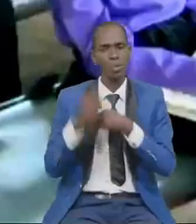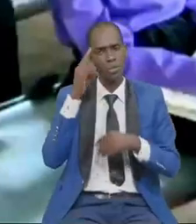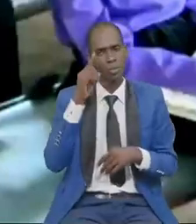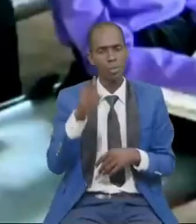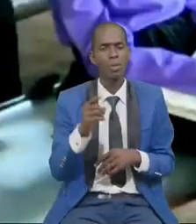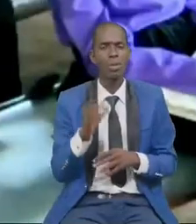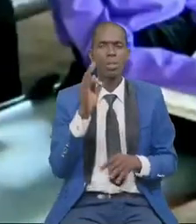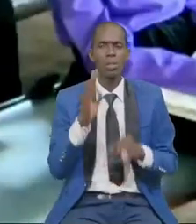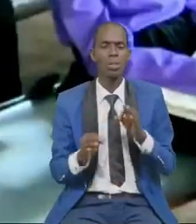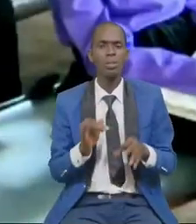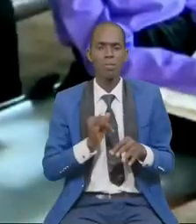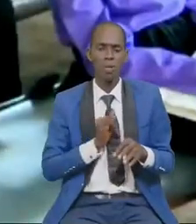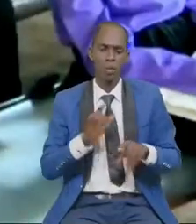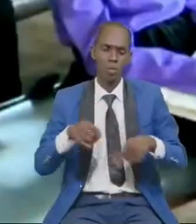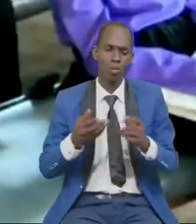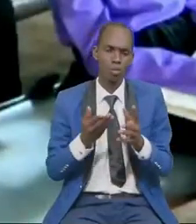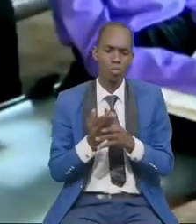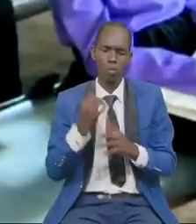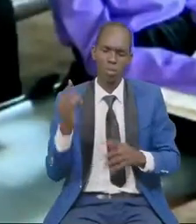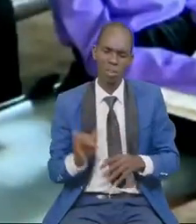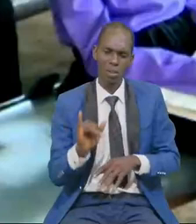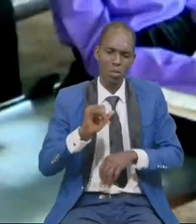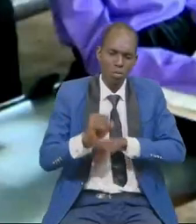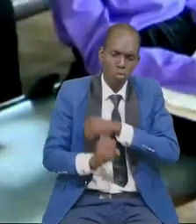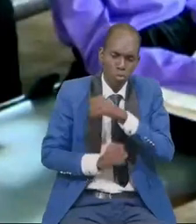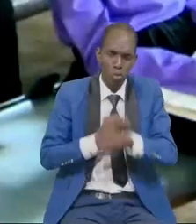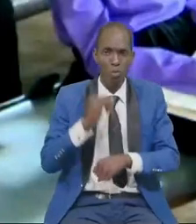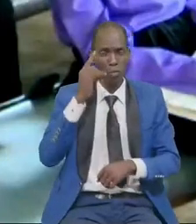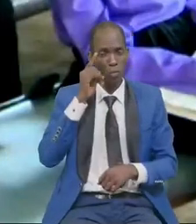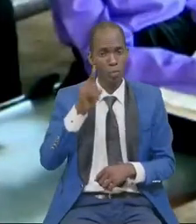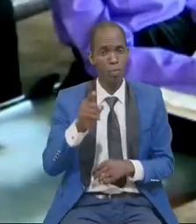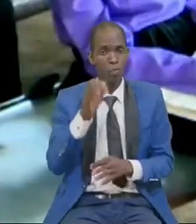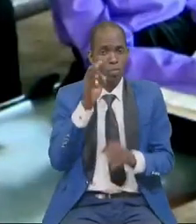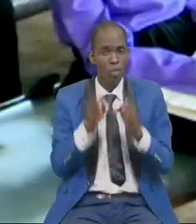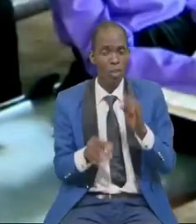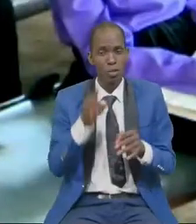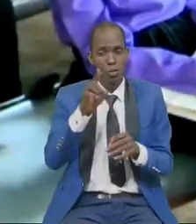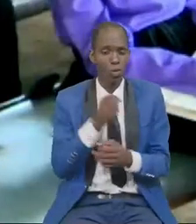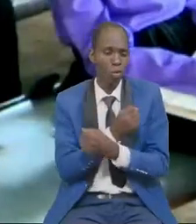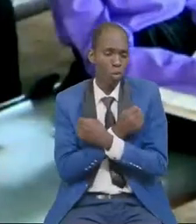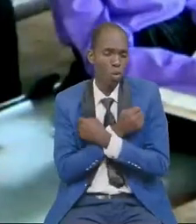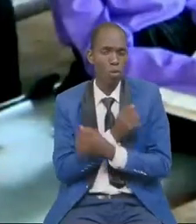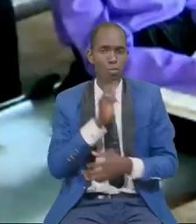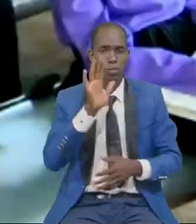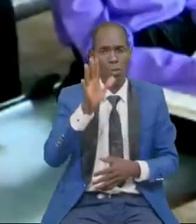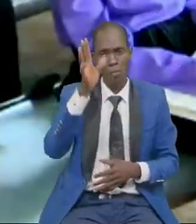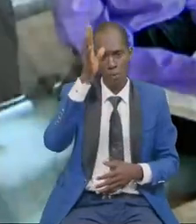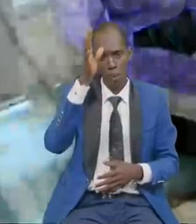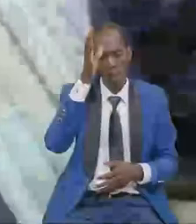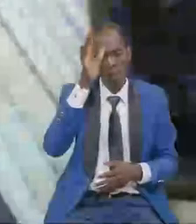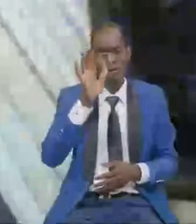de souffrance pour toi, et si tu aimes ton père, ta mère, ta